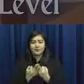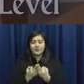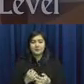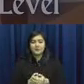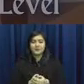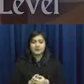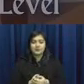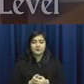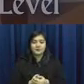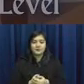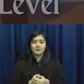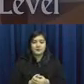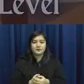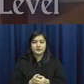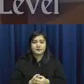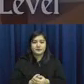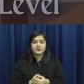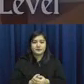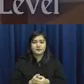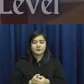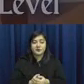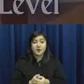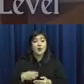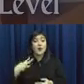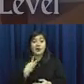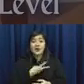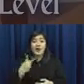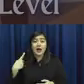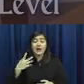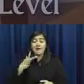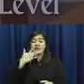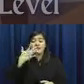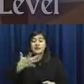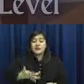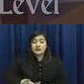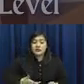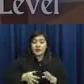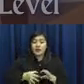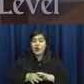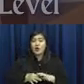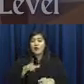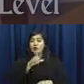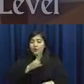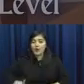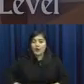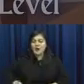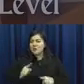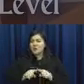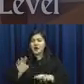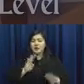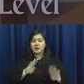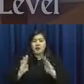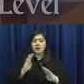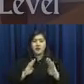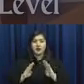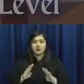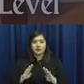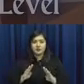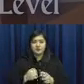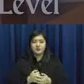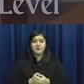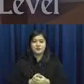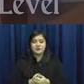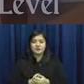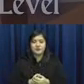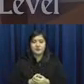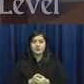we have in our family is the heritage of the Lord. Pero ang problema, right. Nakakapagpalaki tayo ng heritage of the Lord sa